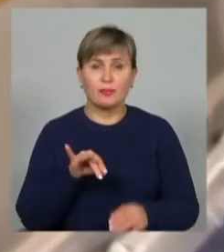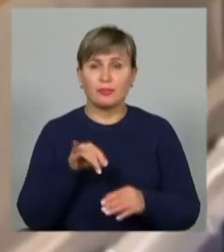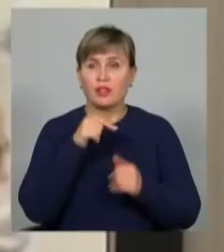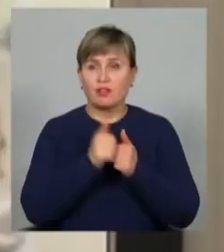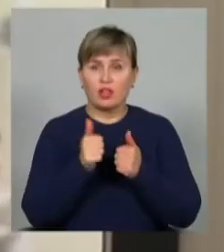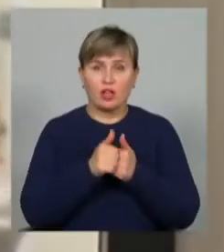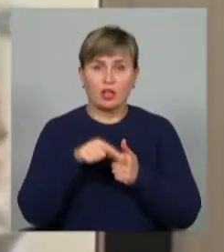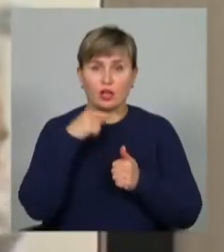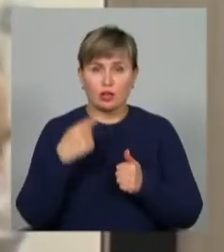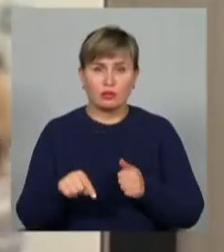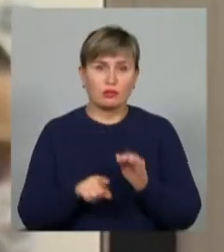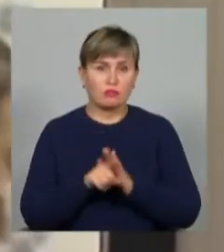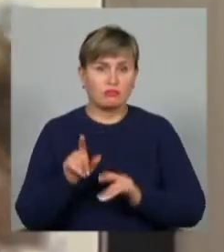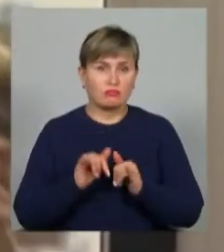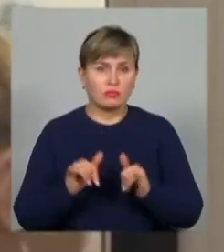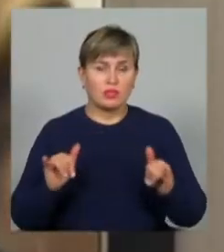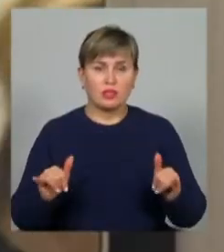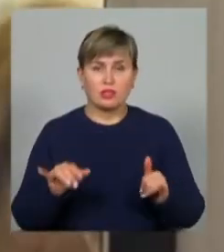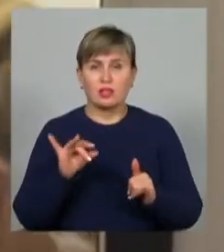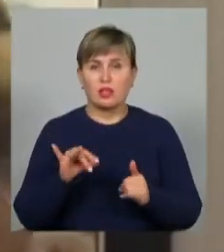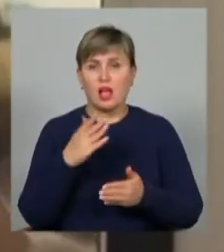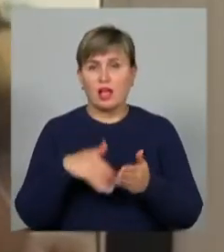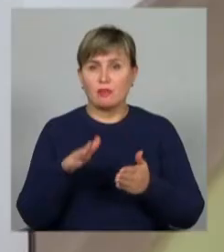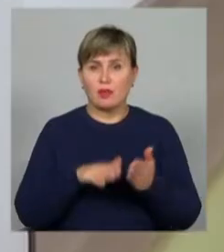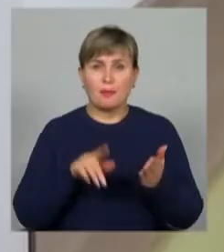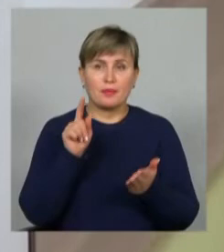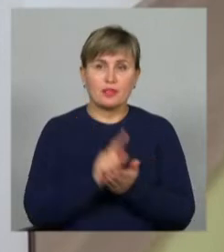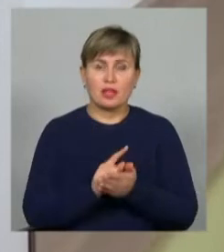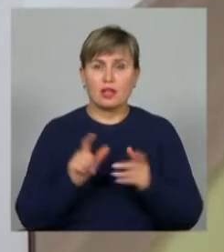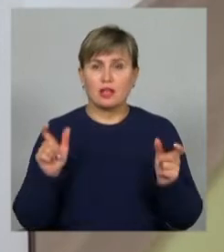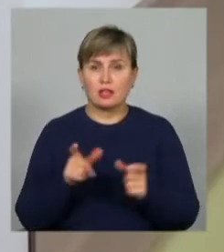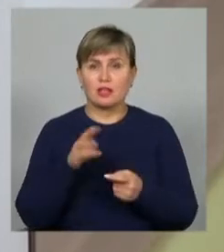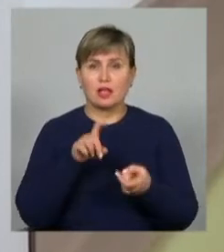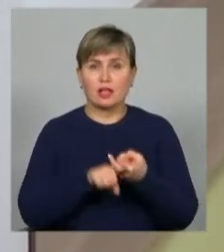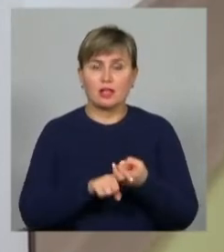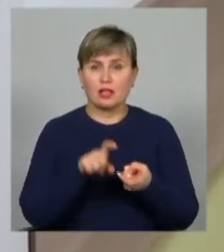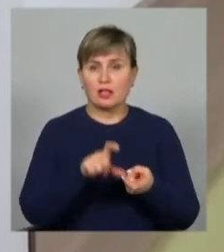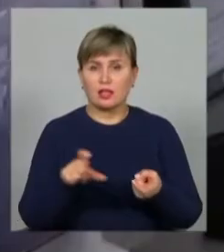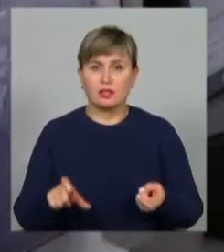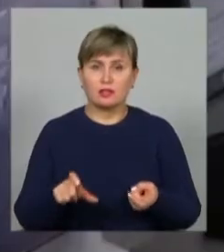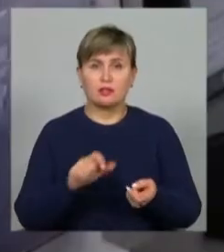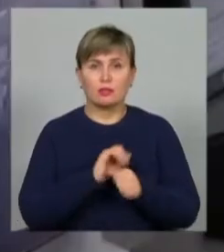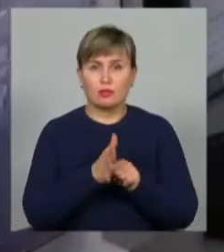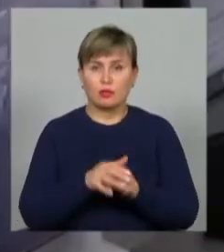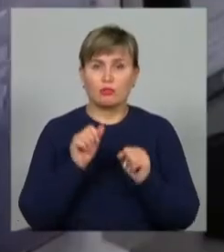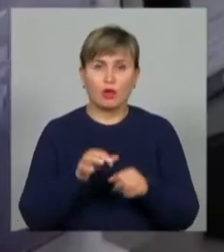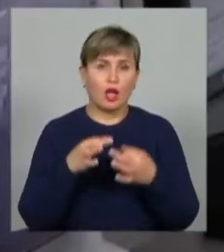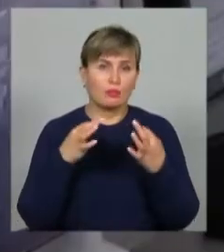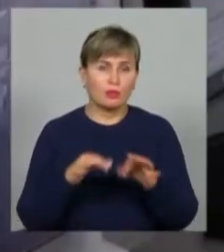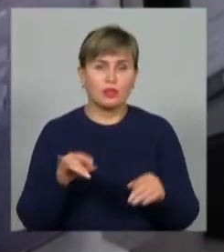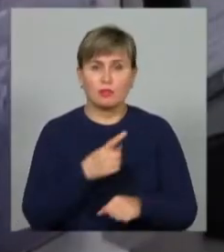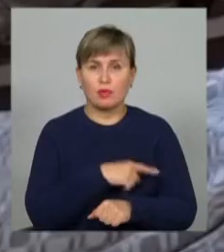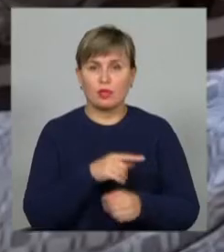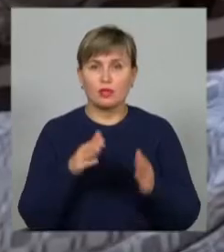заболеваемости, ослабляют карантин. Там отменили обязательное ограничение для контактных лиц, а пациентов с ковидом могут отпустить из